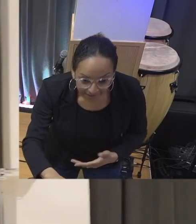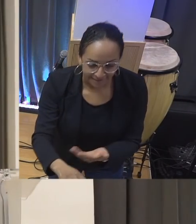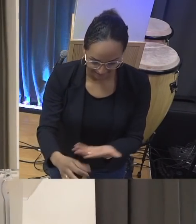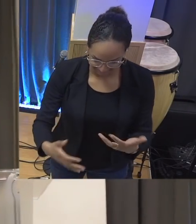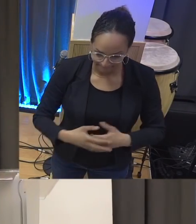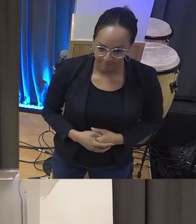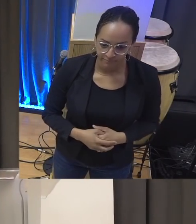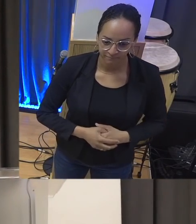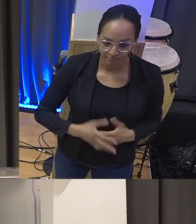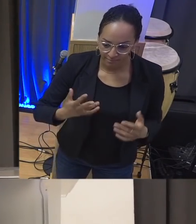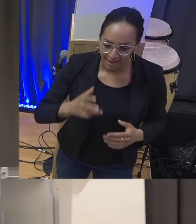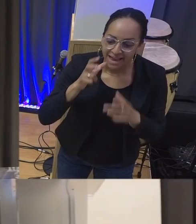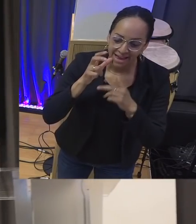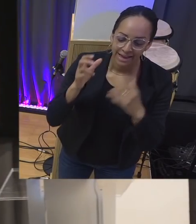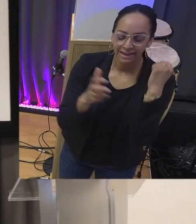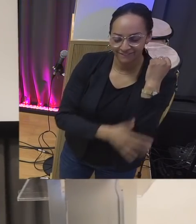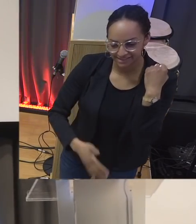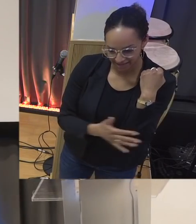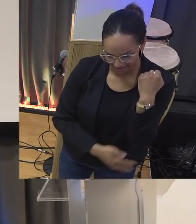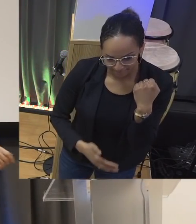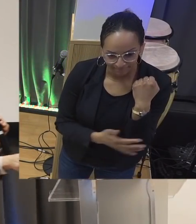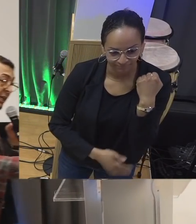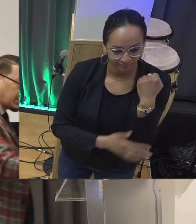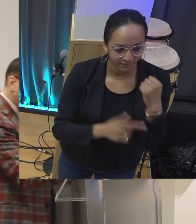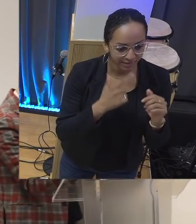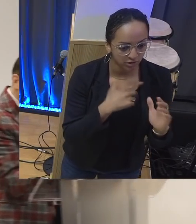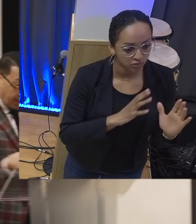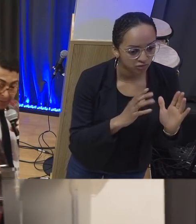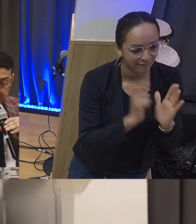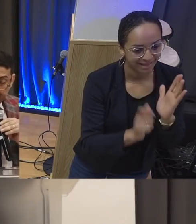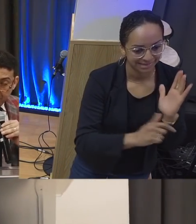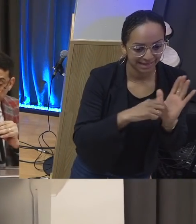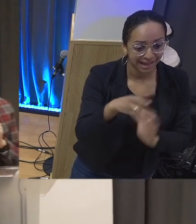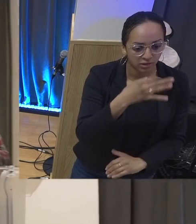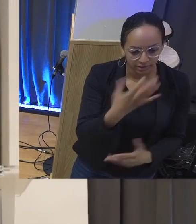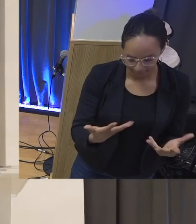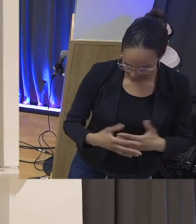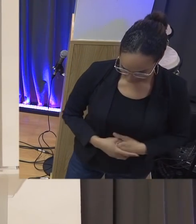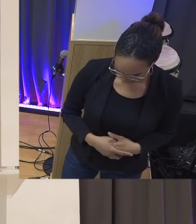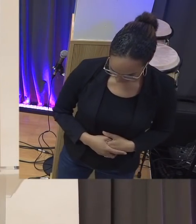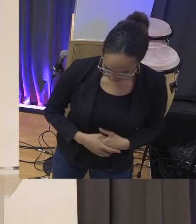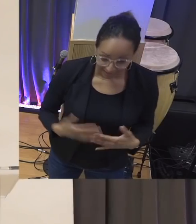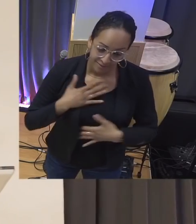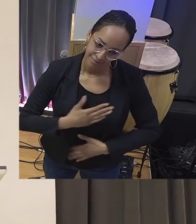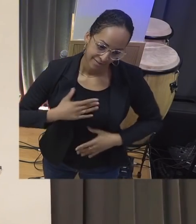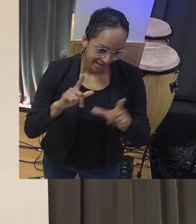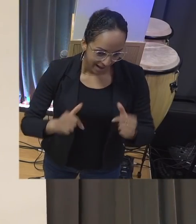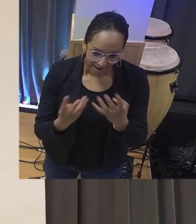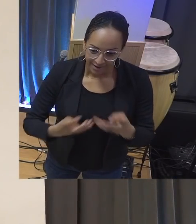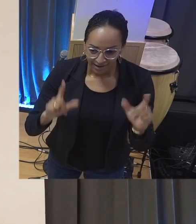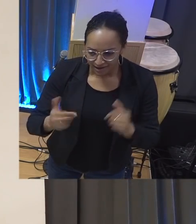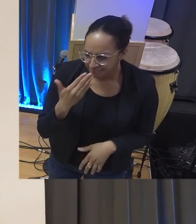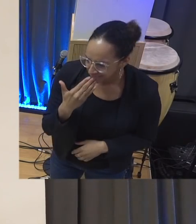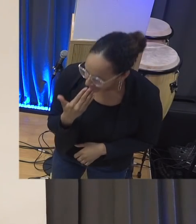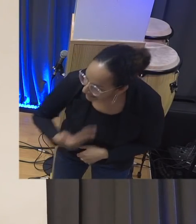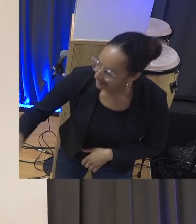dans Éphésiens chapitre 3 à partir du verset 14 où il est écrit. Voilà, très heureux d'être avec vous ce matin. Un grand